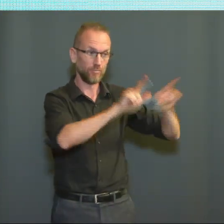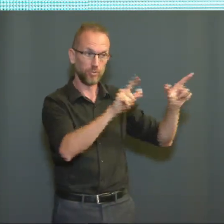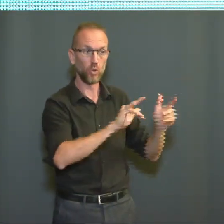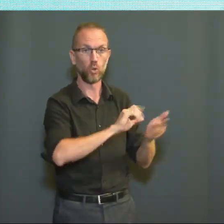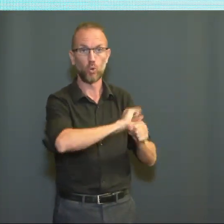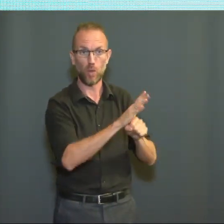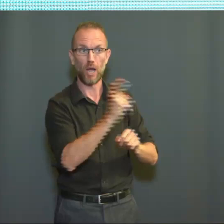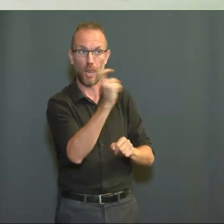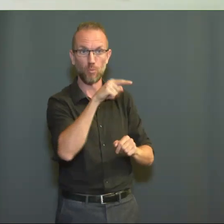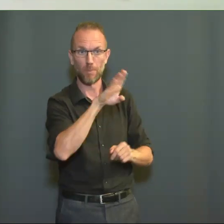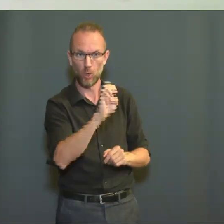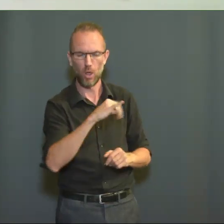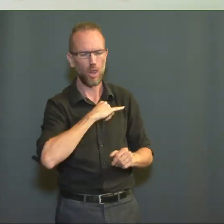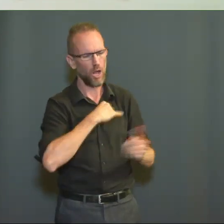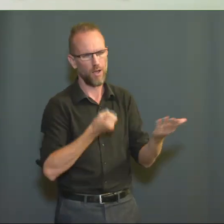coronaalert.be.